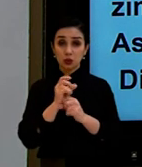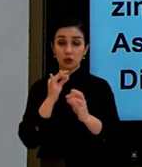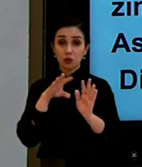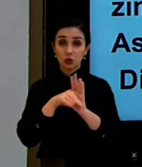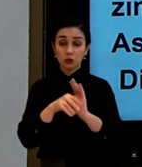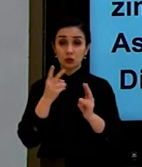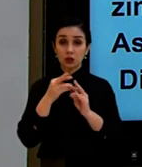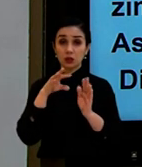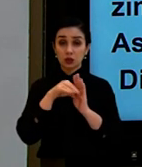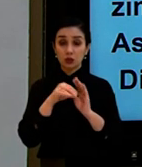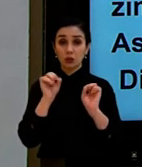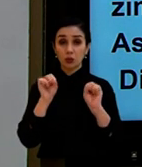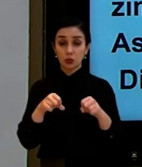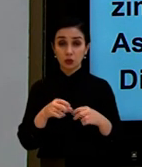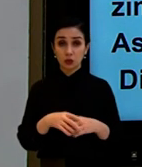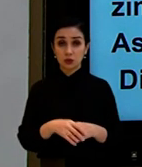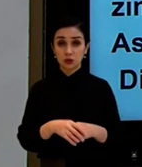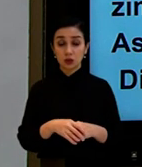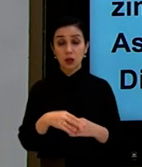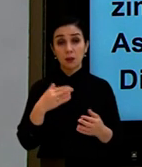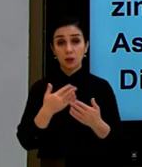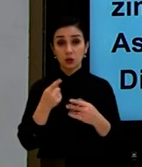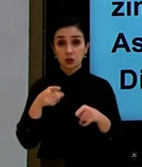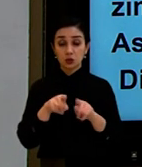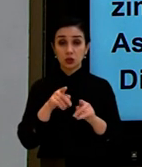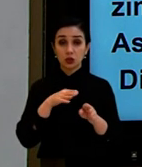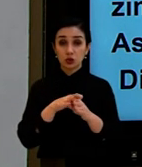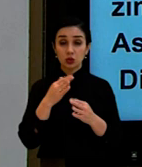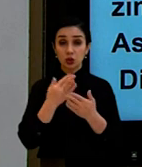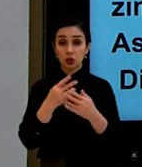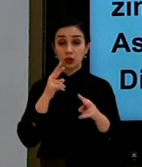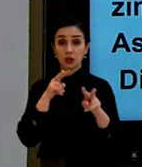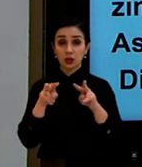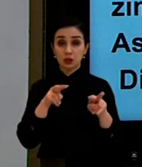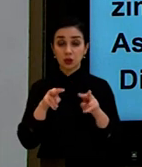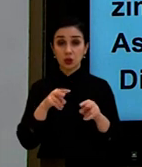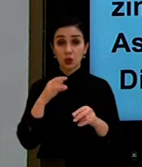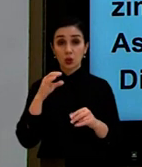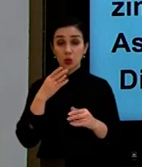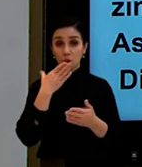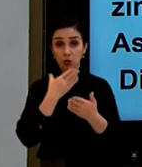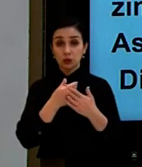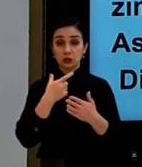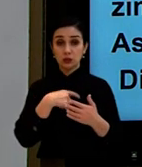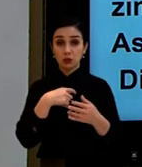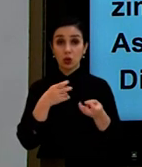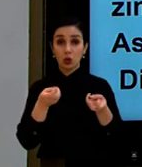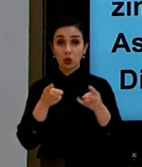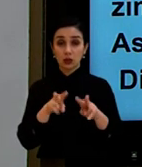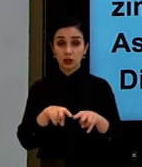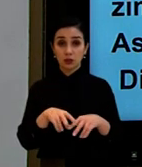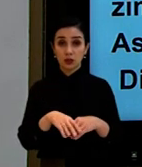va qo'shimchalar kiritilishi mumkin. Mazkur buyruq ijrosi ustidan nazoratni o'z zimmamda